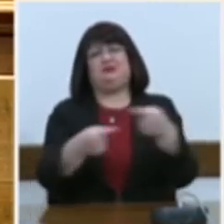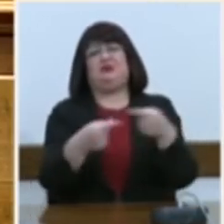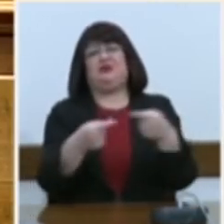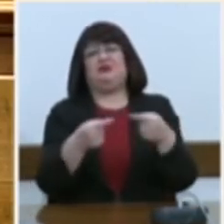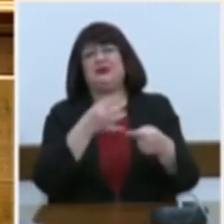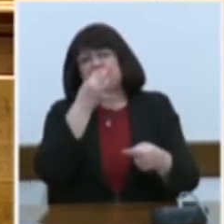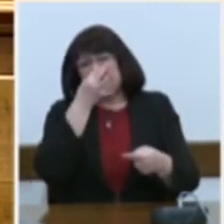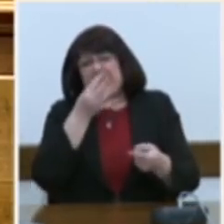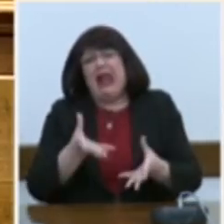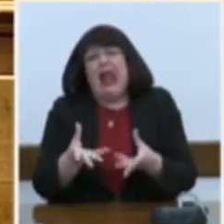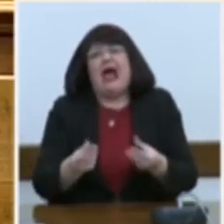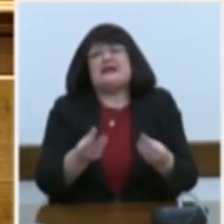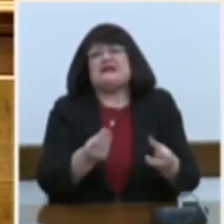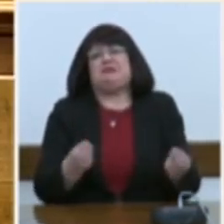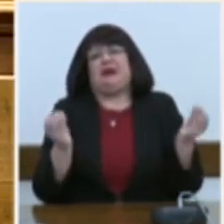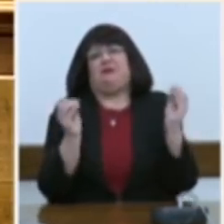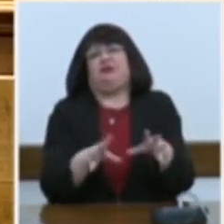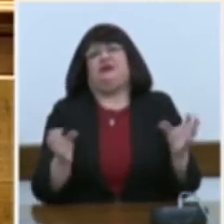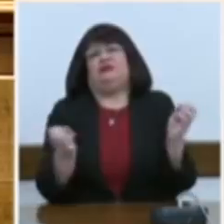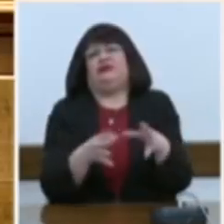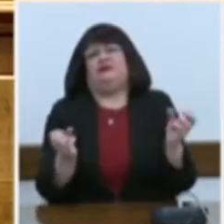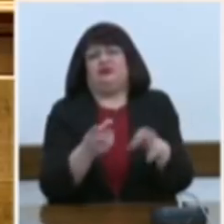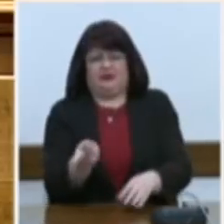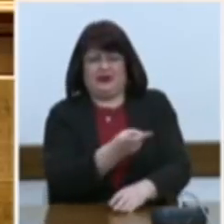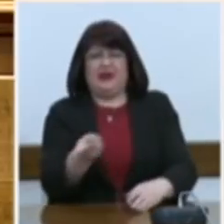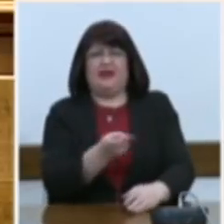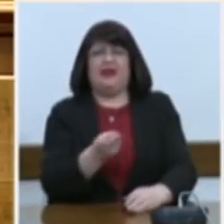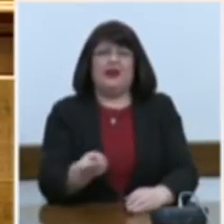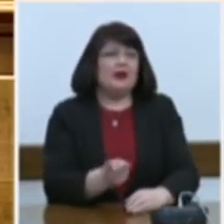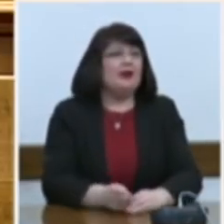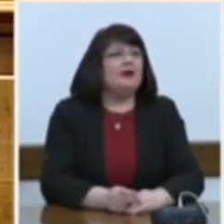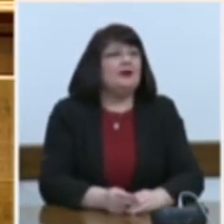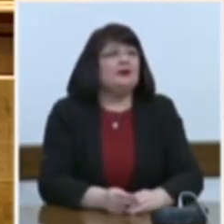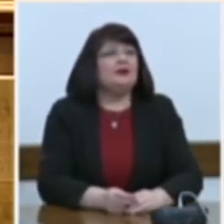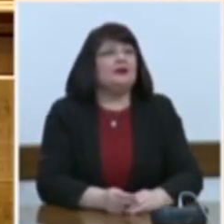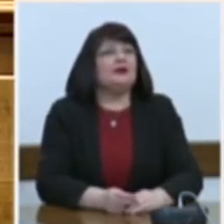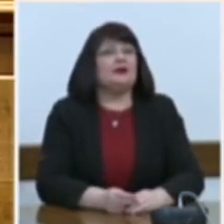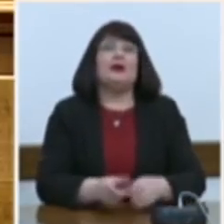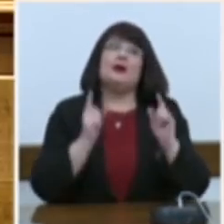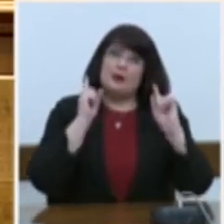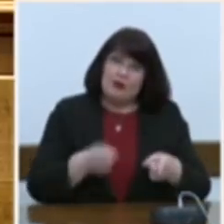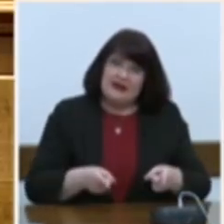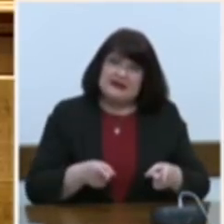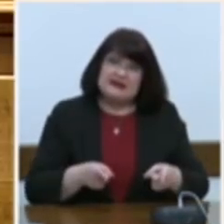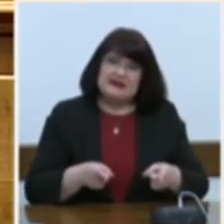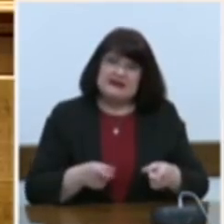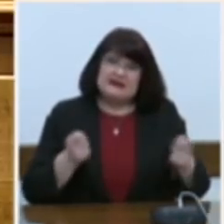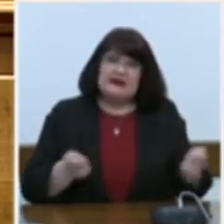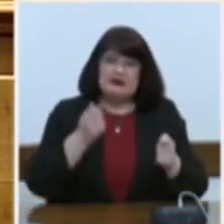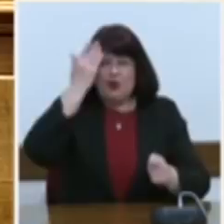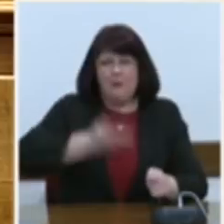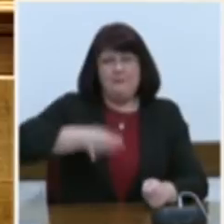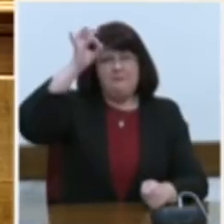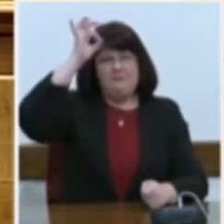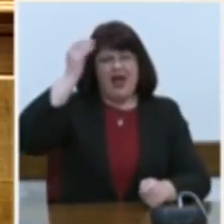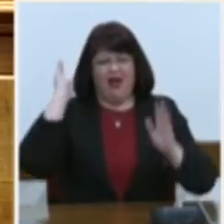Βούρκου. Και βέβαια είστε πάλι εσείς οι ίδιοι όσοι επιλέγετε το Βούρκο να επιστρατεύετε και τα ΜΑΤ και την καταστολή,